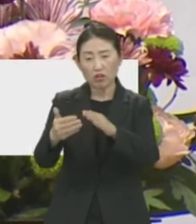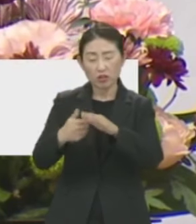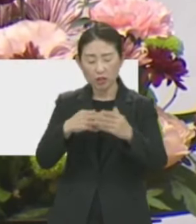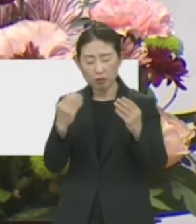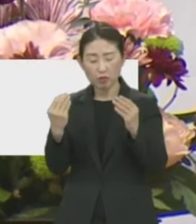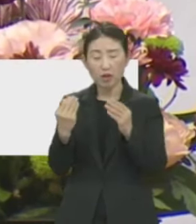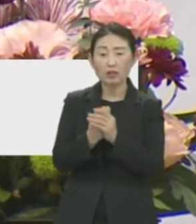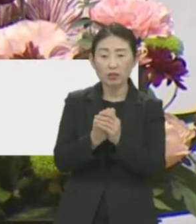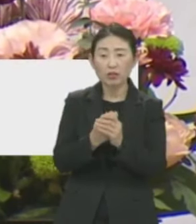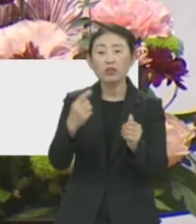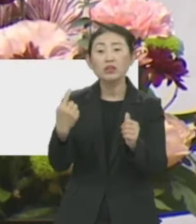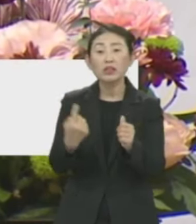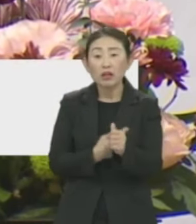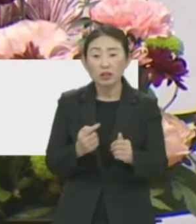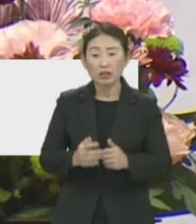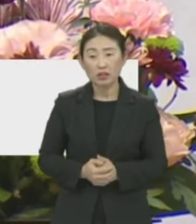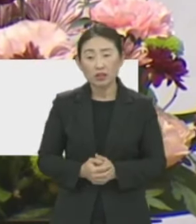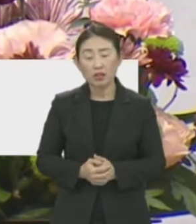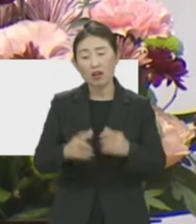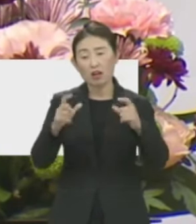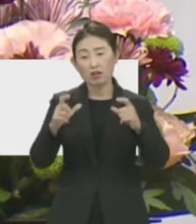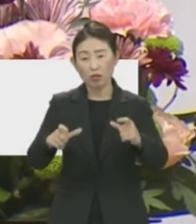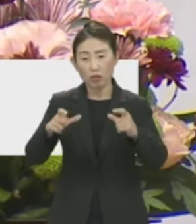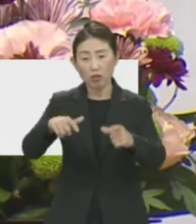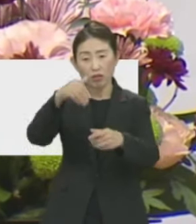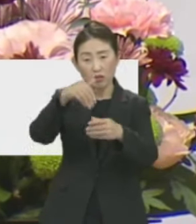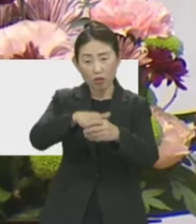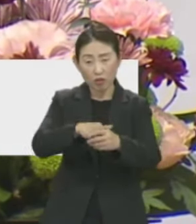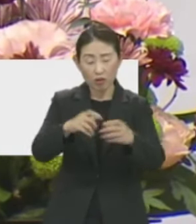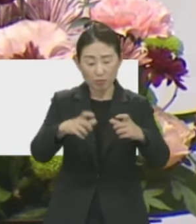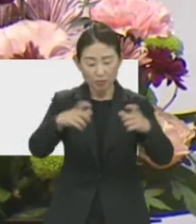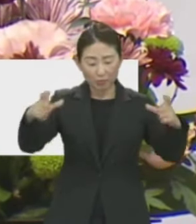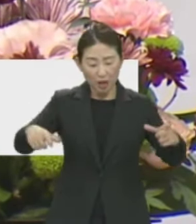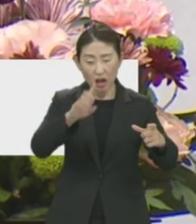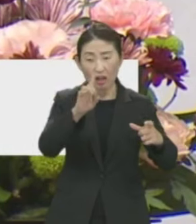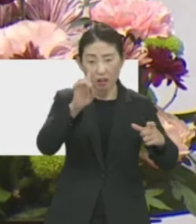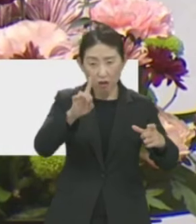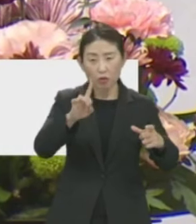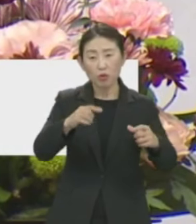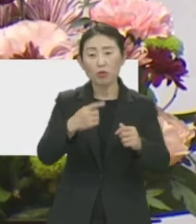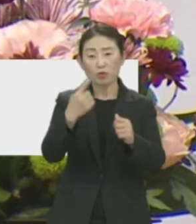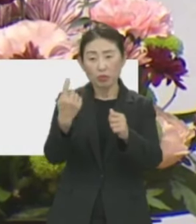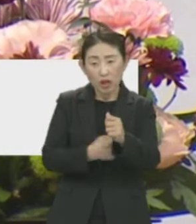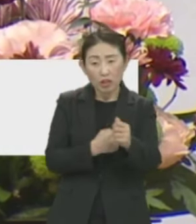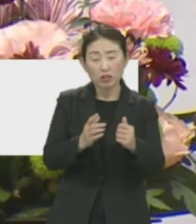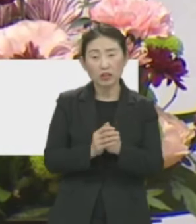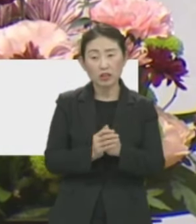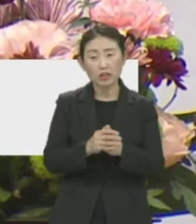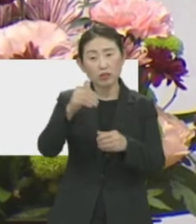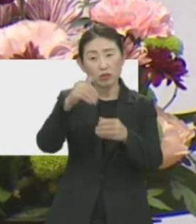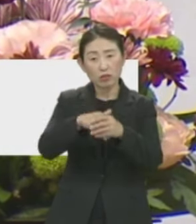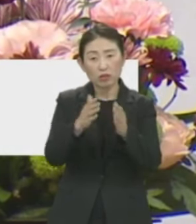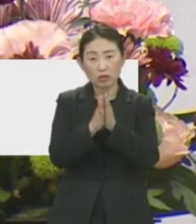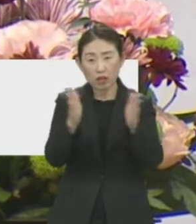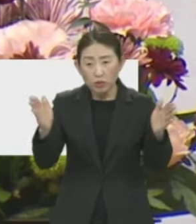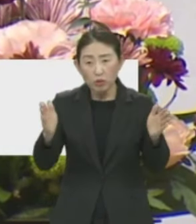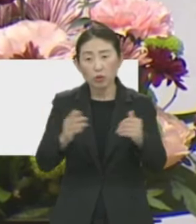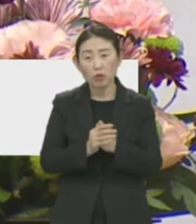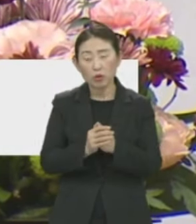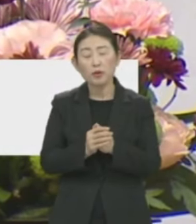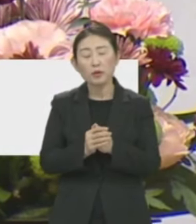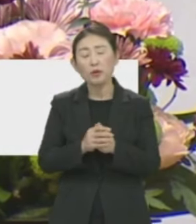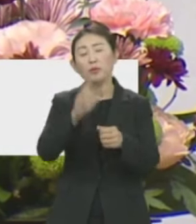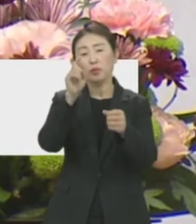이루어져서 지방선거를 단일 그 체제로 지방선거를 치를 수 있도록 하는